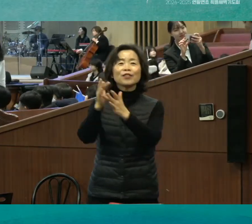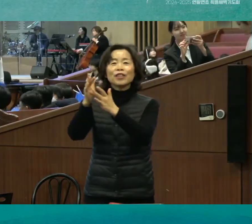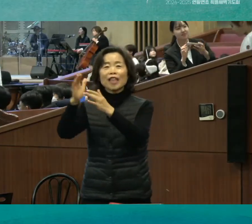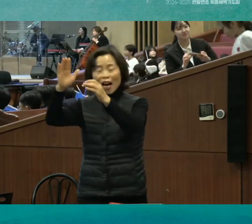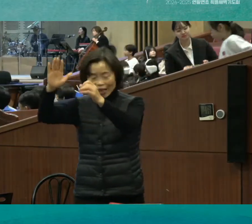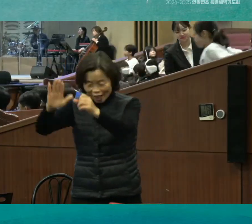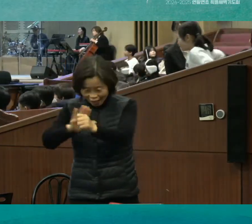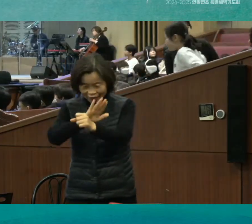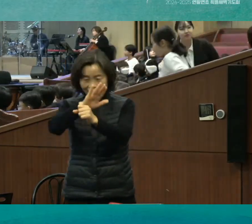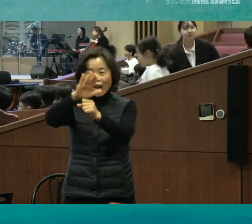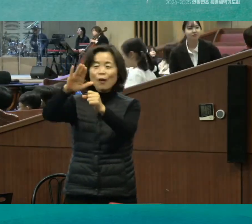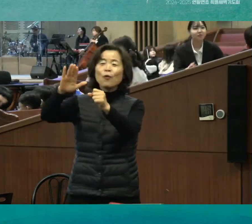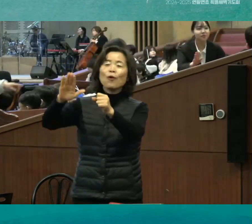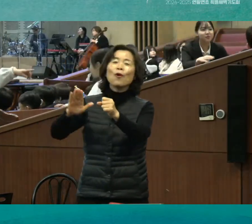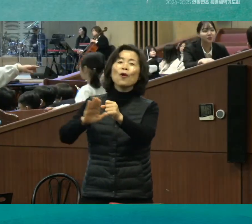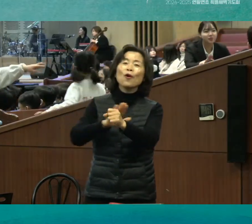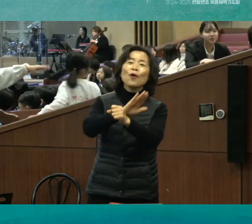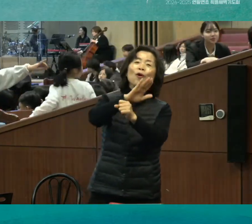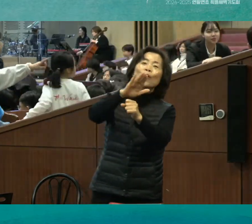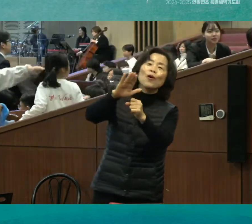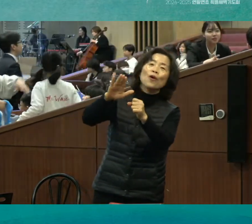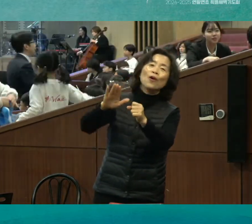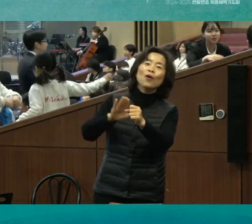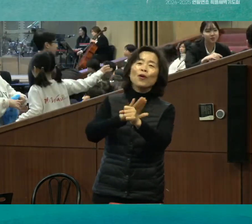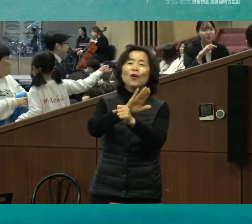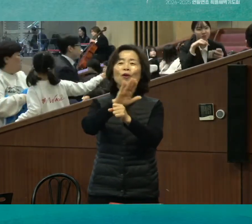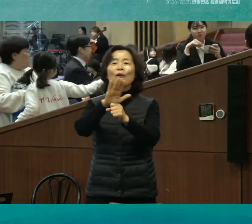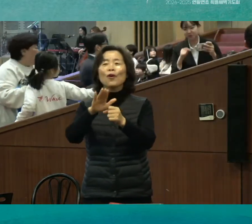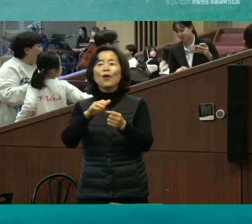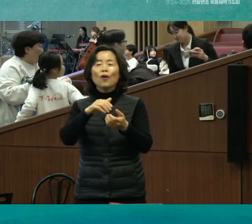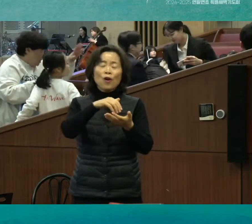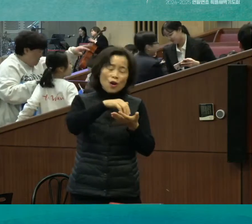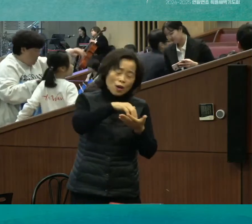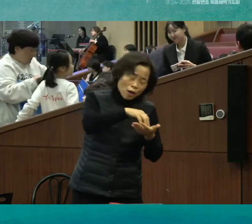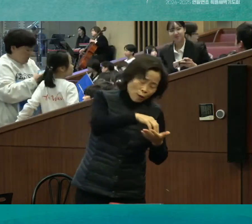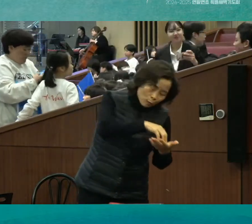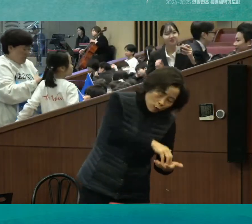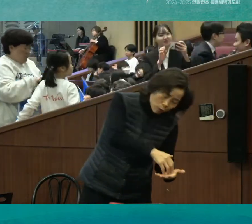예수를 사랑한다오. 무거운